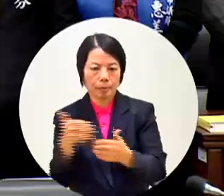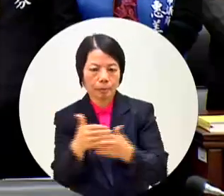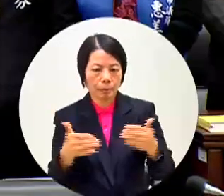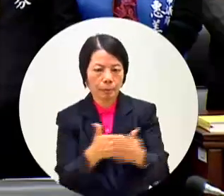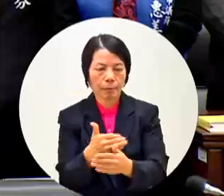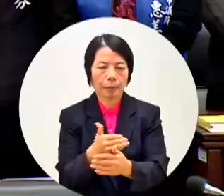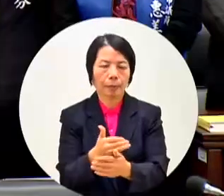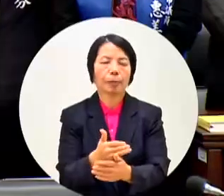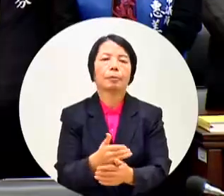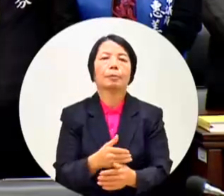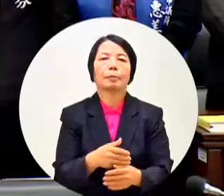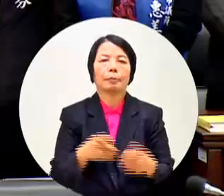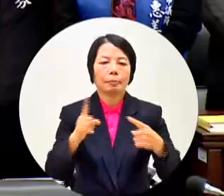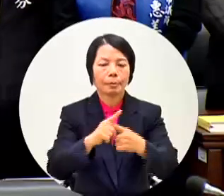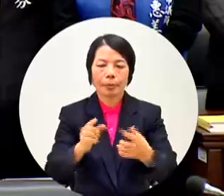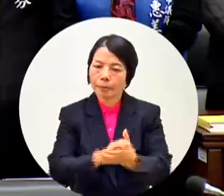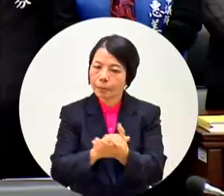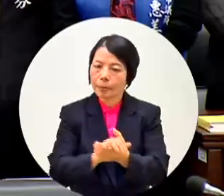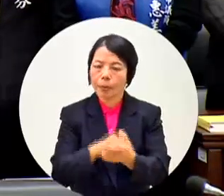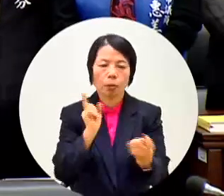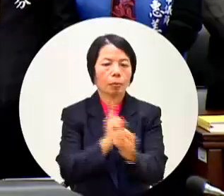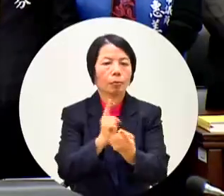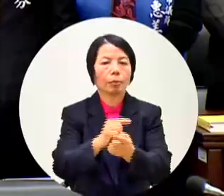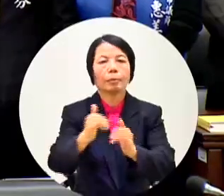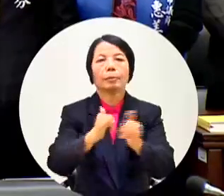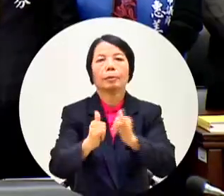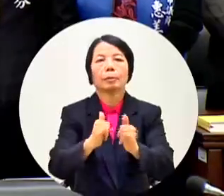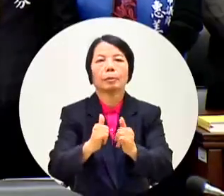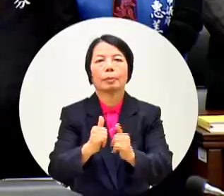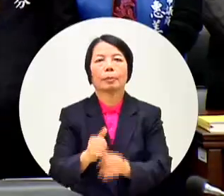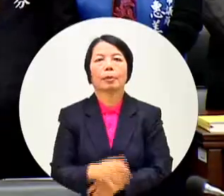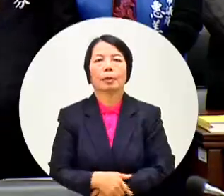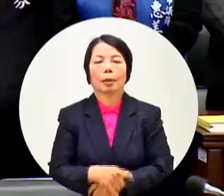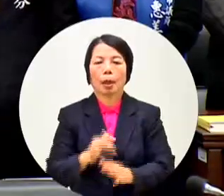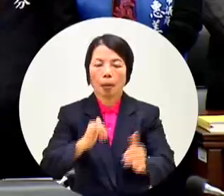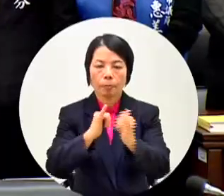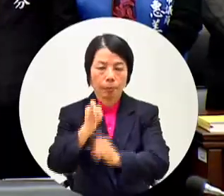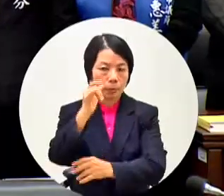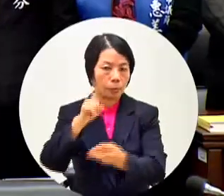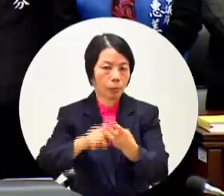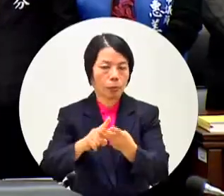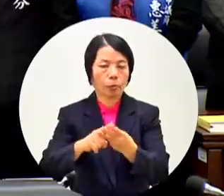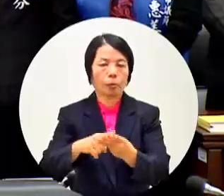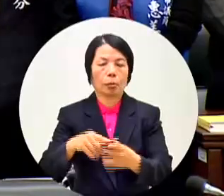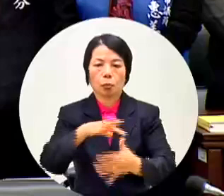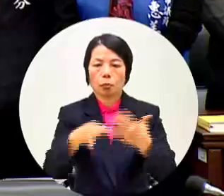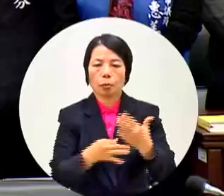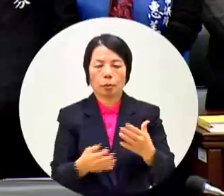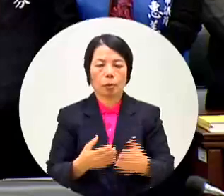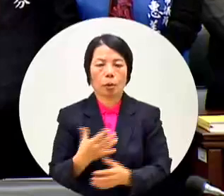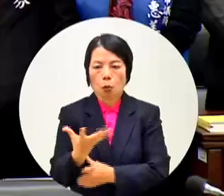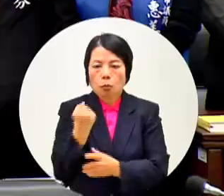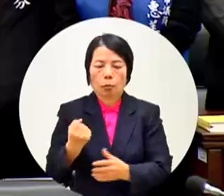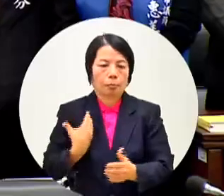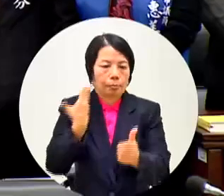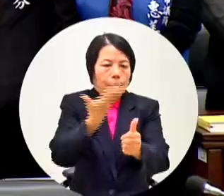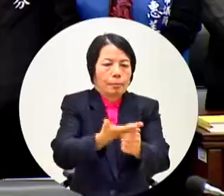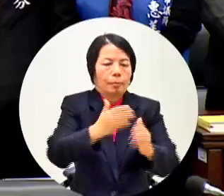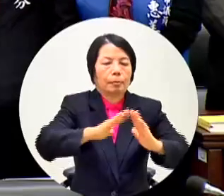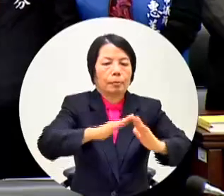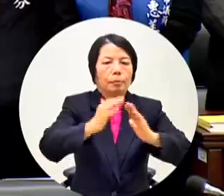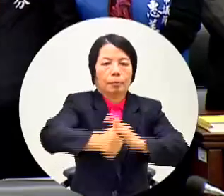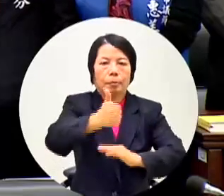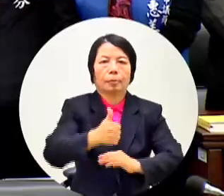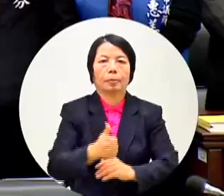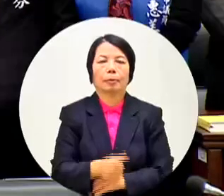所授权的一个民主制度化所授权给市长的这个力量，希望市长刚刚